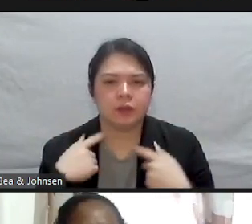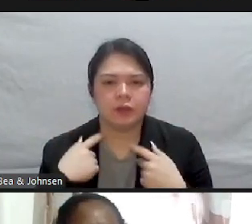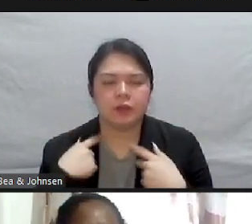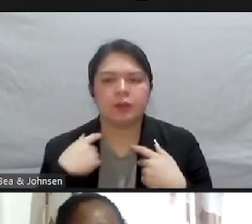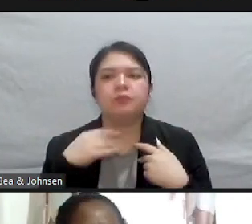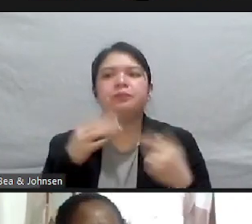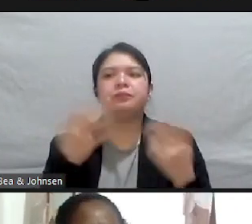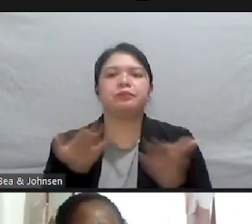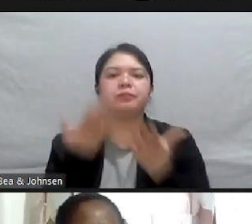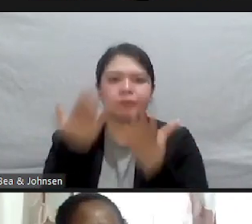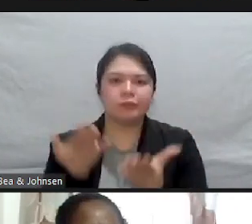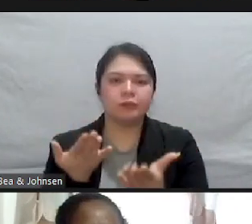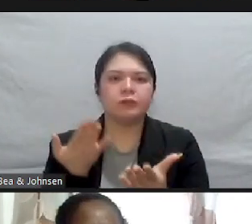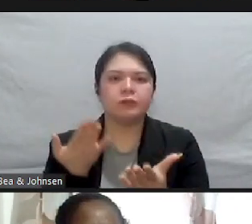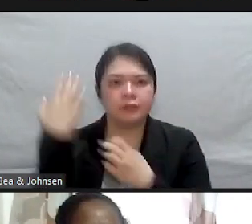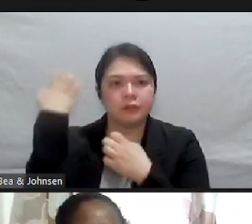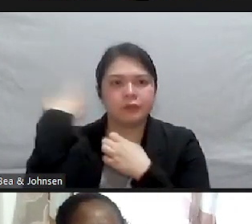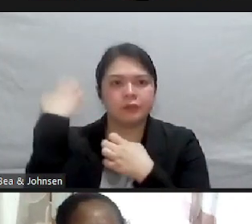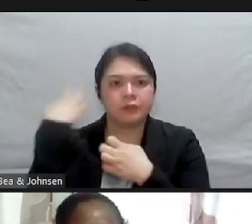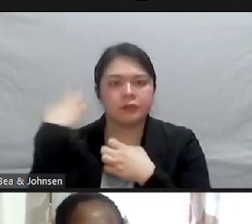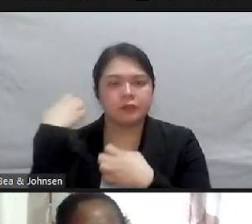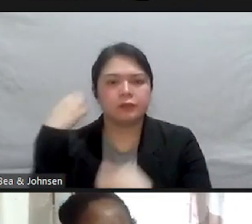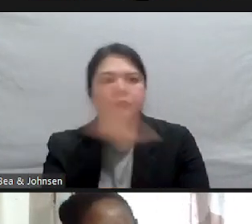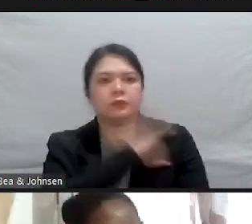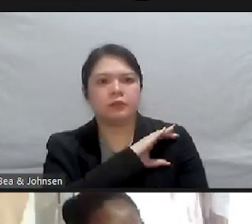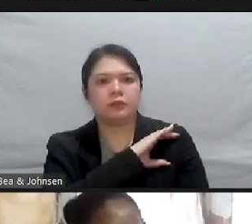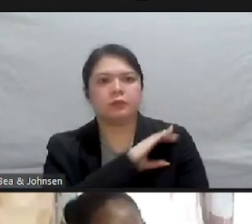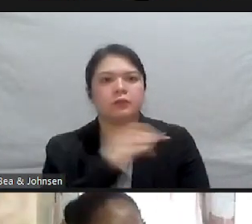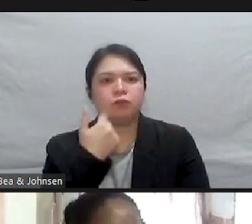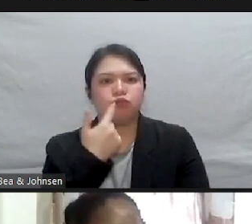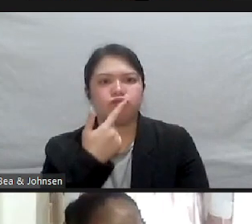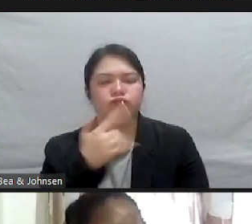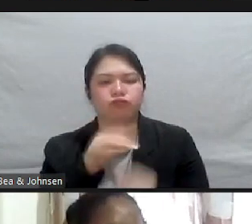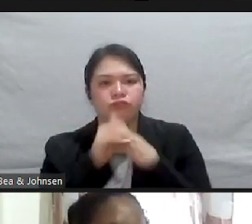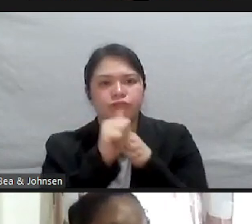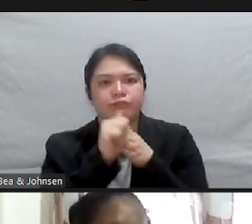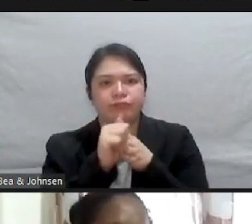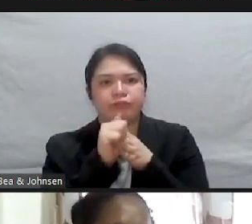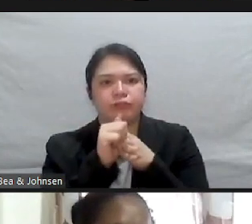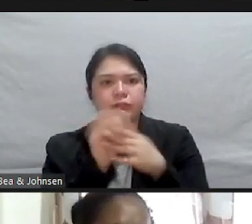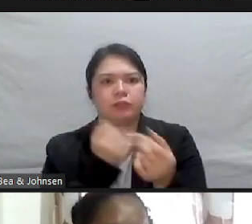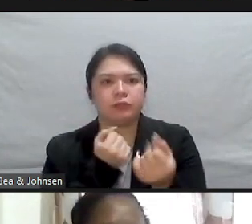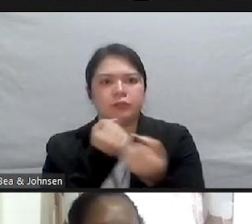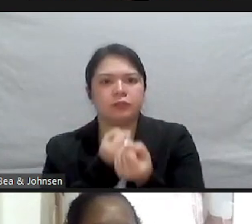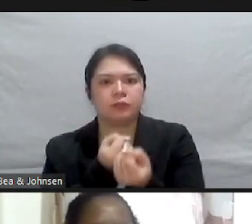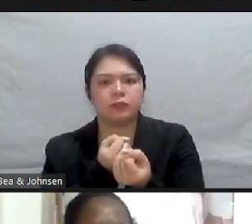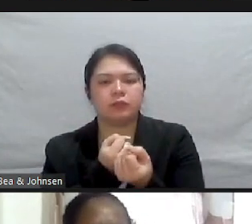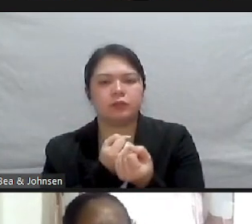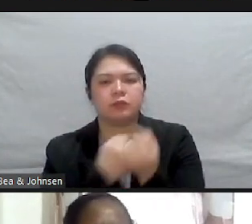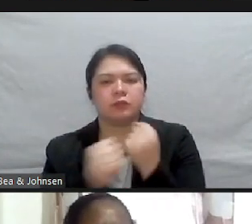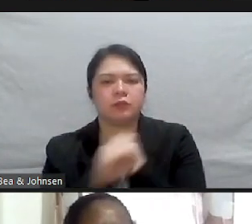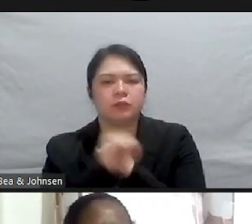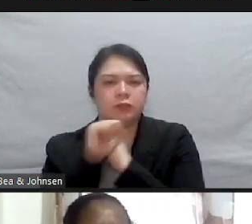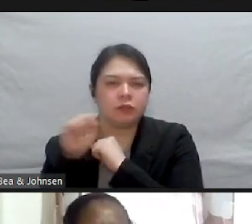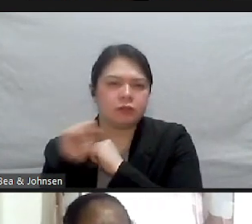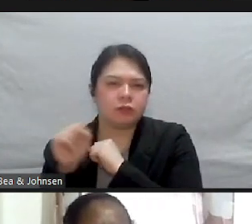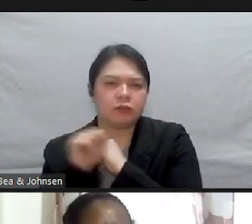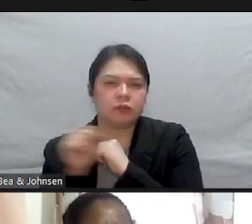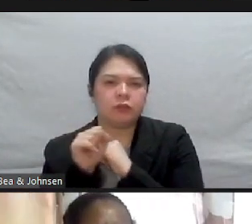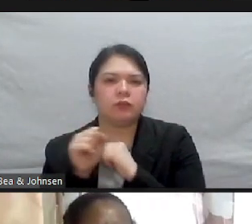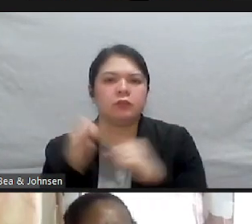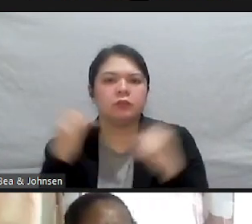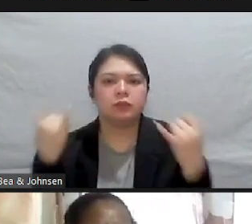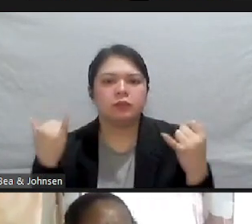ilang inaasahan nating champions na magsusulong at susuportahan yung ating advokasya. Yan po